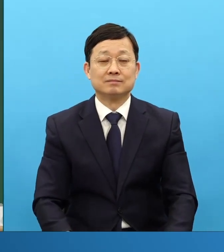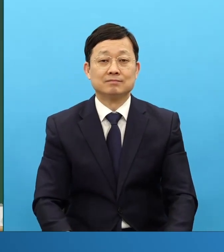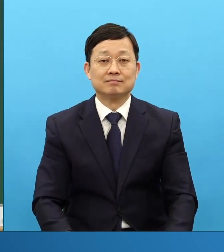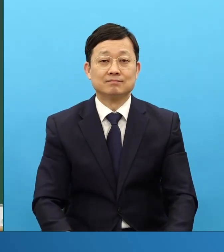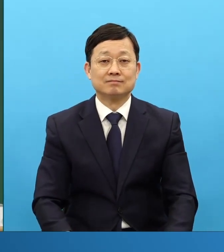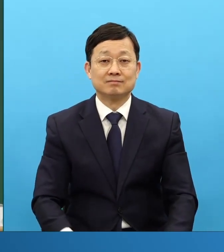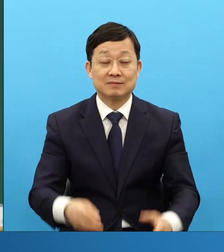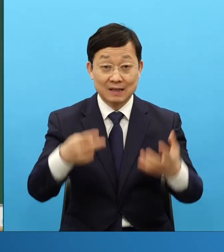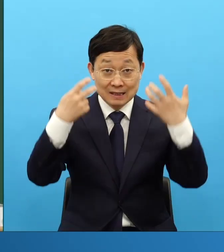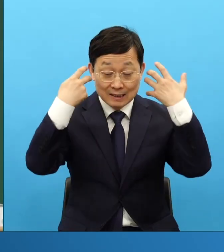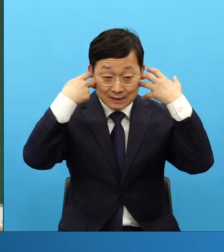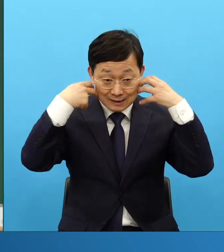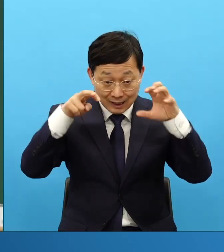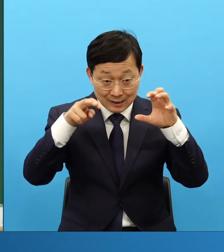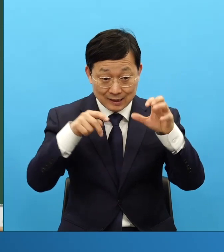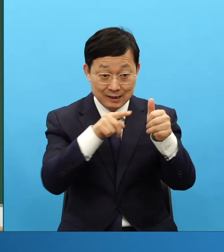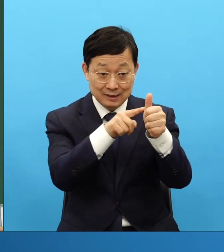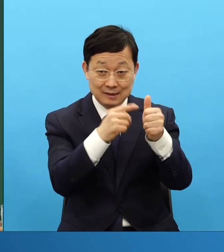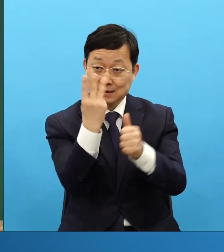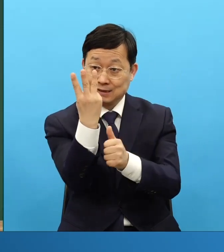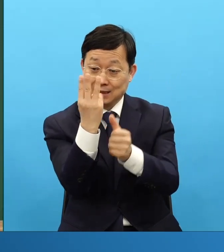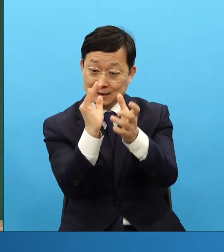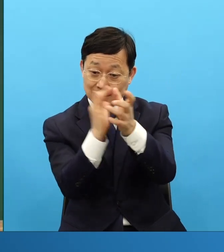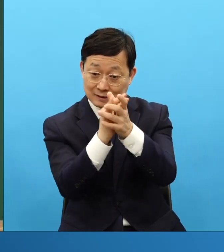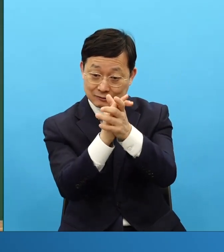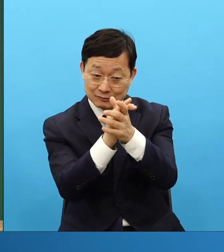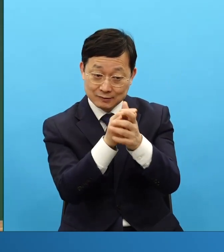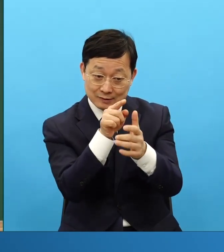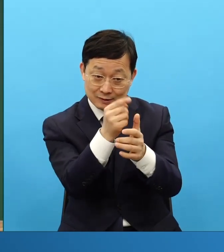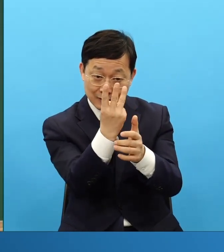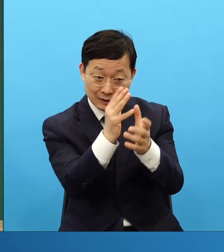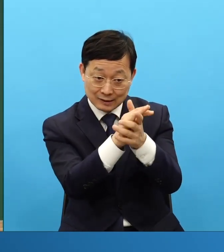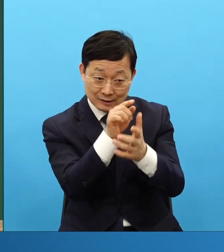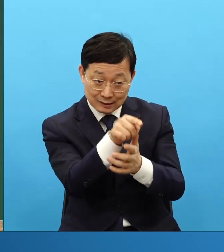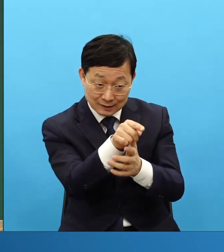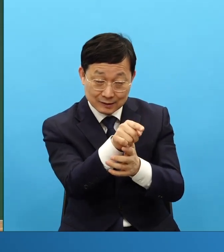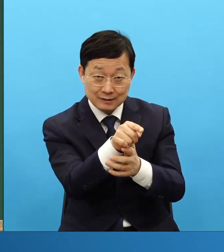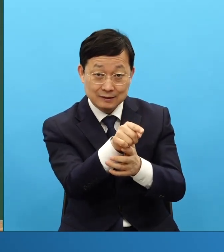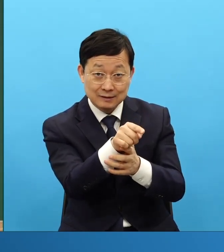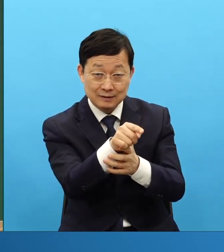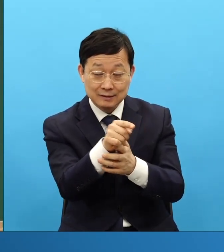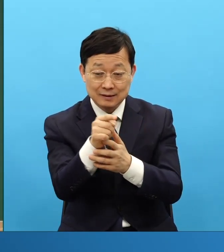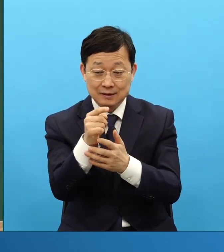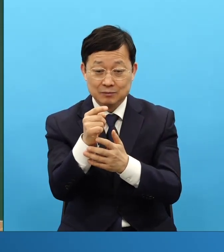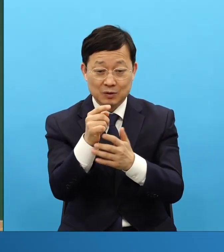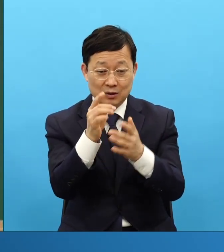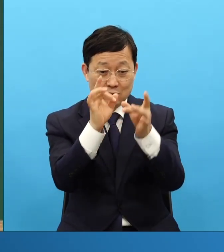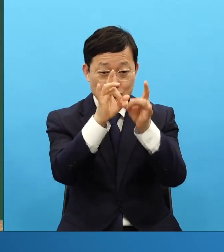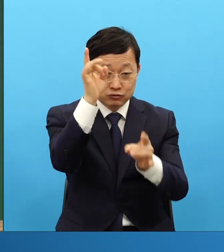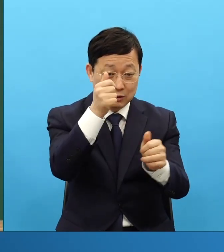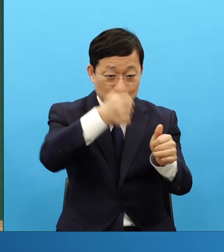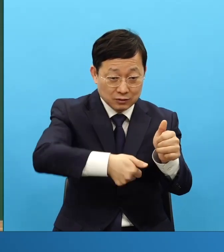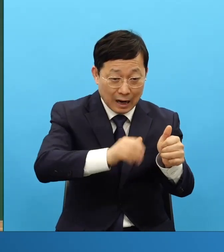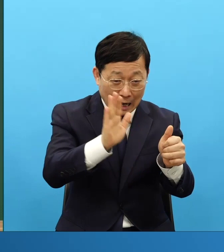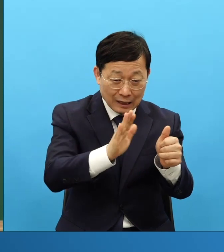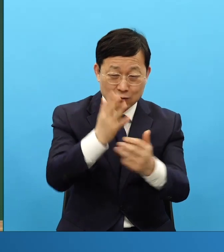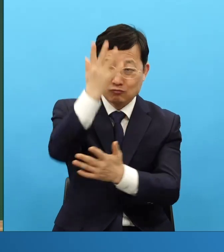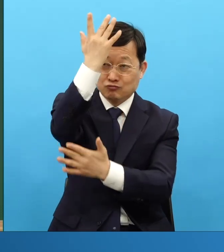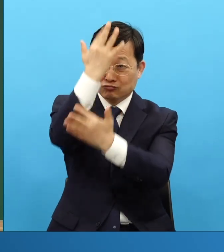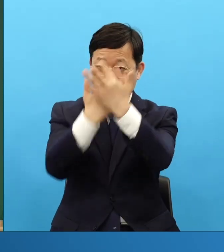아벳누고 세 청년을 통해서 간단하게 말하면 불에서 살아났다 이 정도가